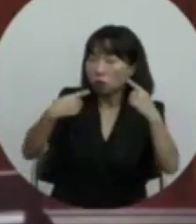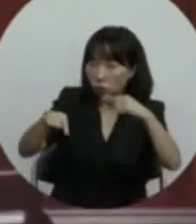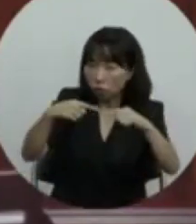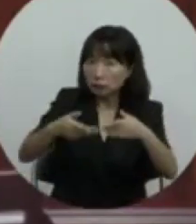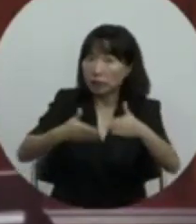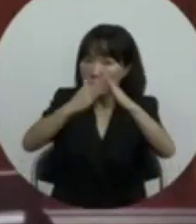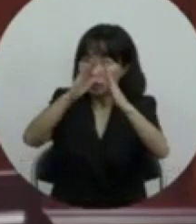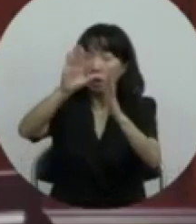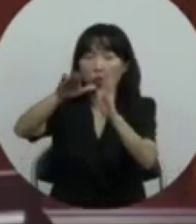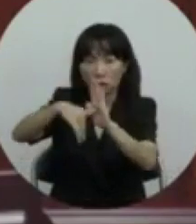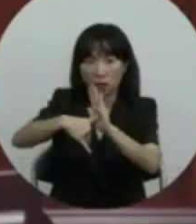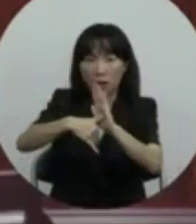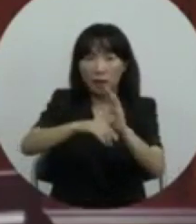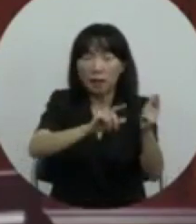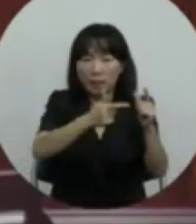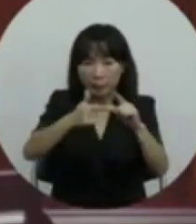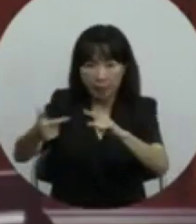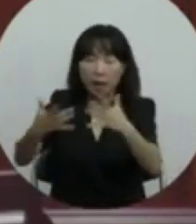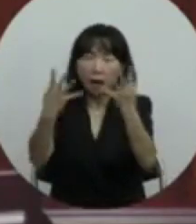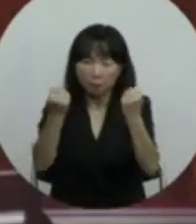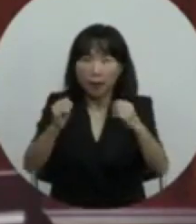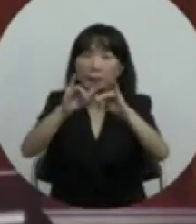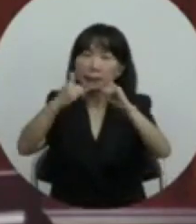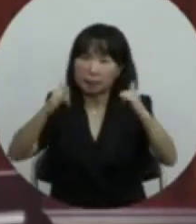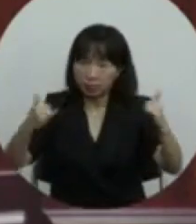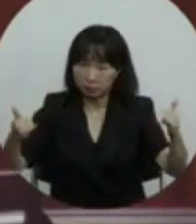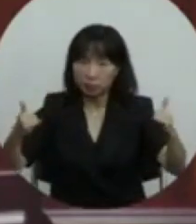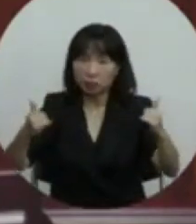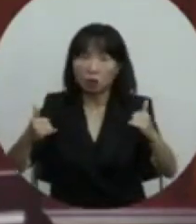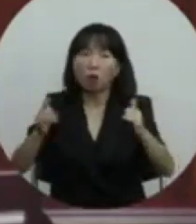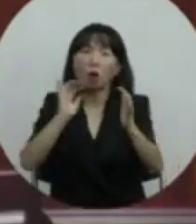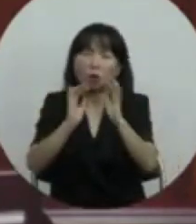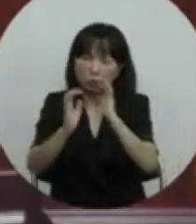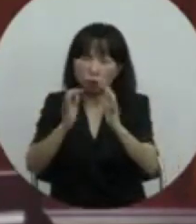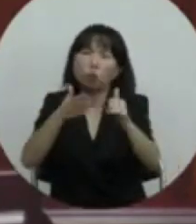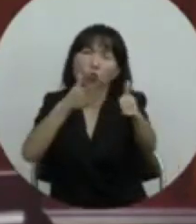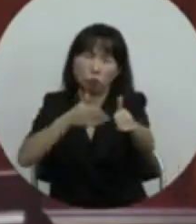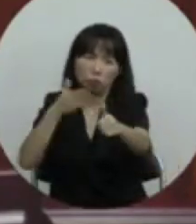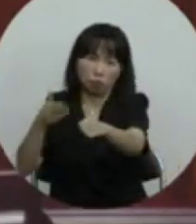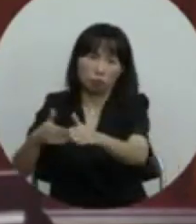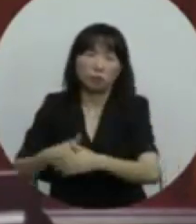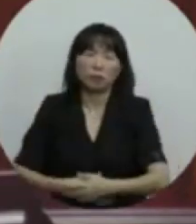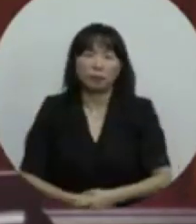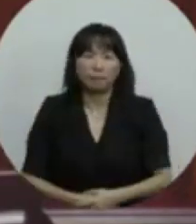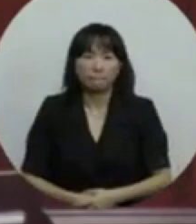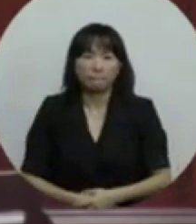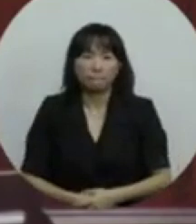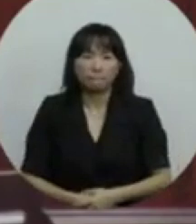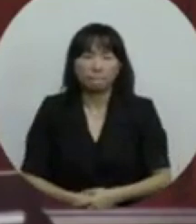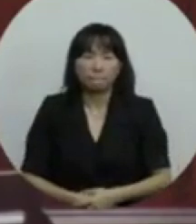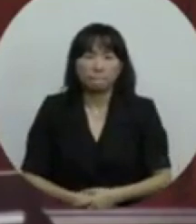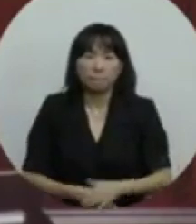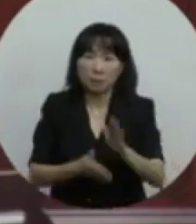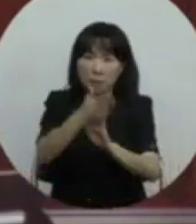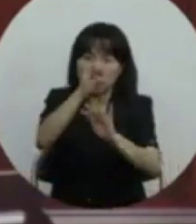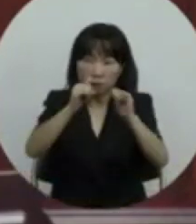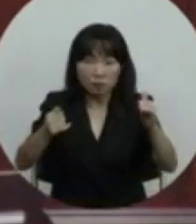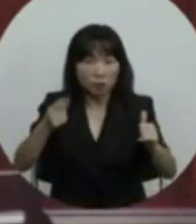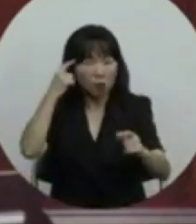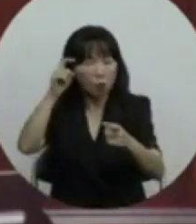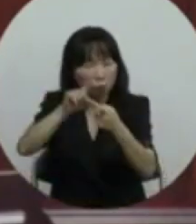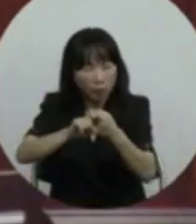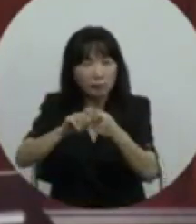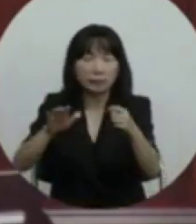있어서 다양한 계층의 많은 시민들과도 의논하고 토론해 주시길 당부드리겠습니다. 시민들의 관심과